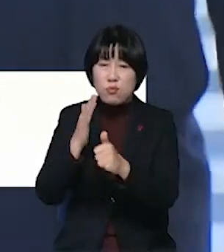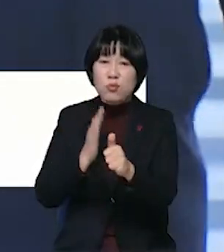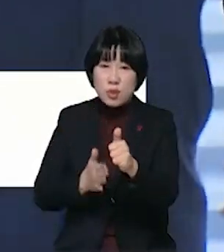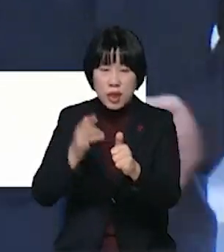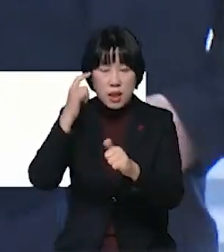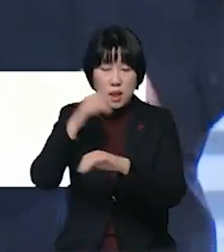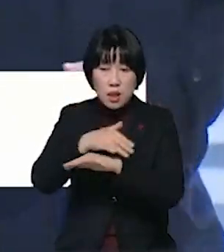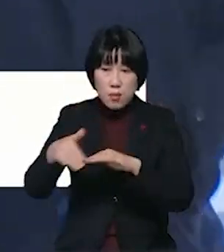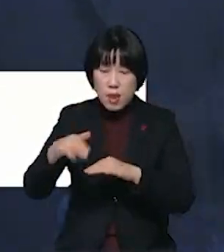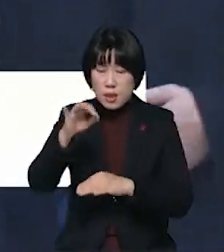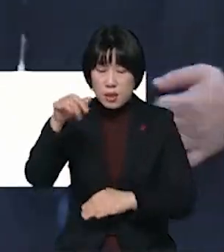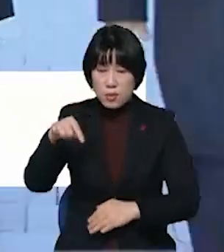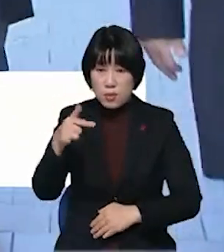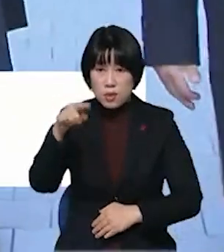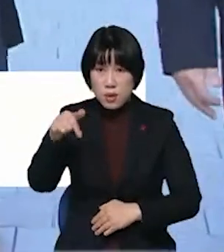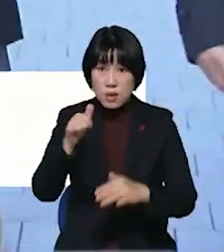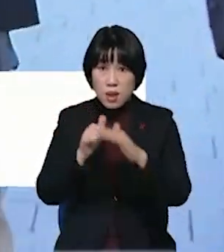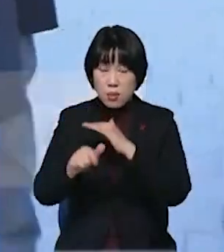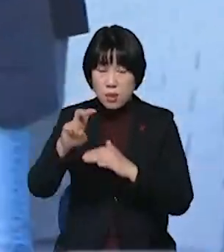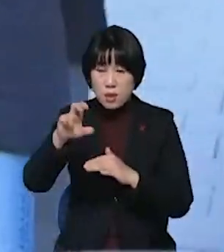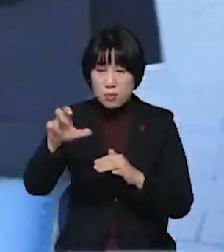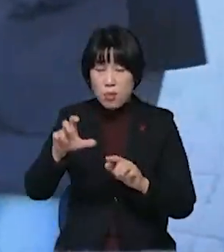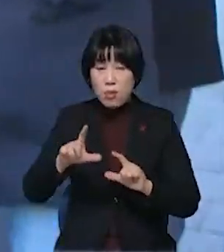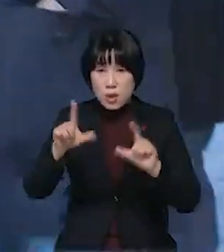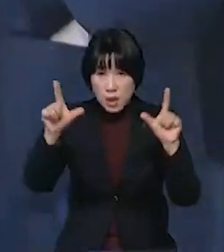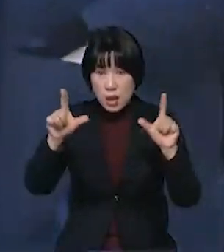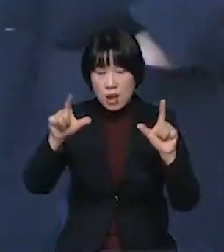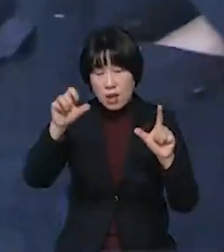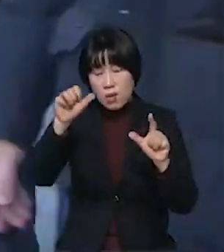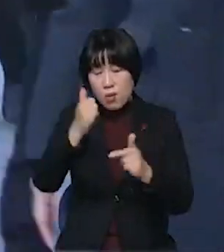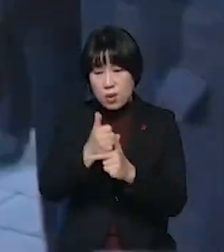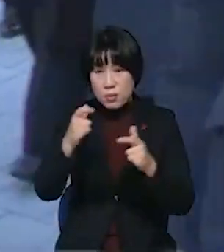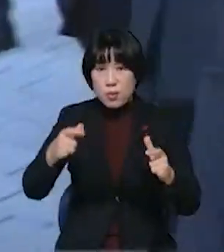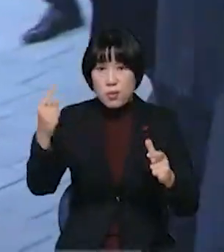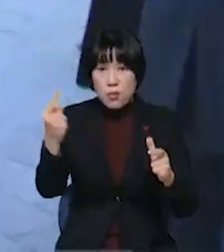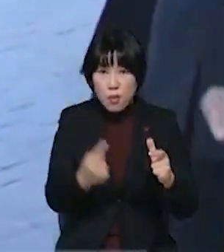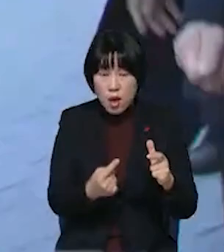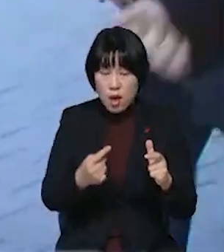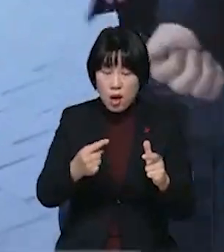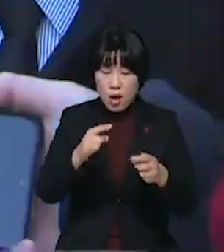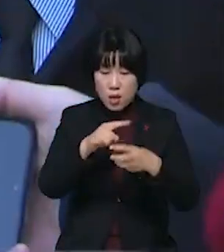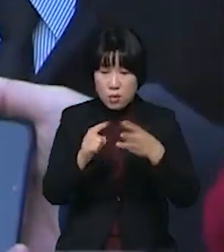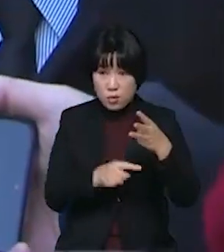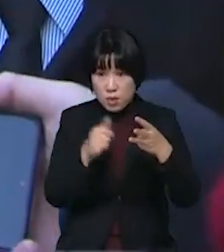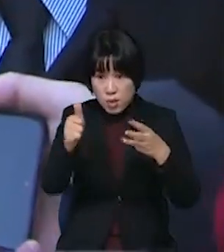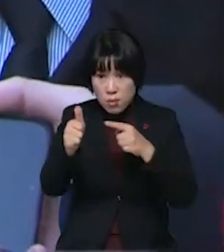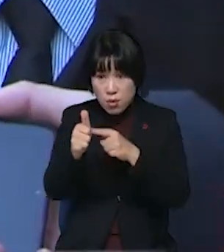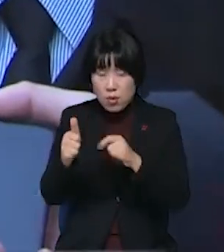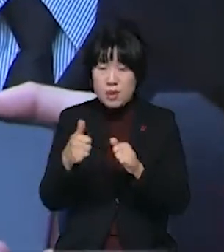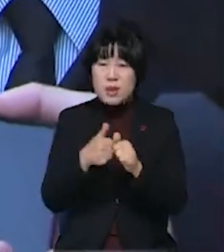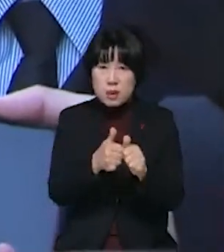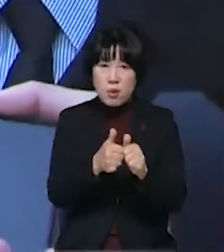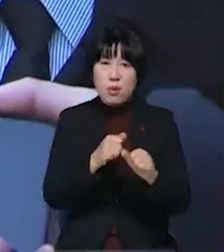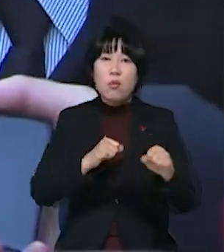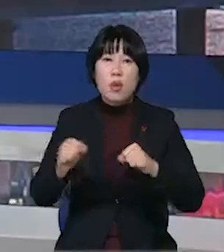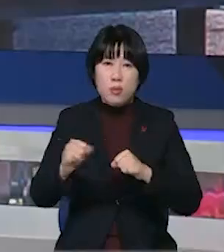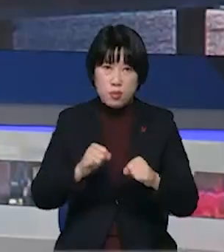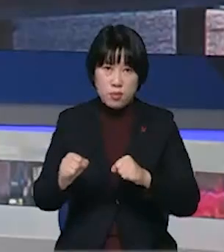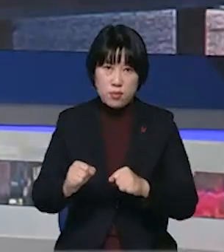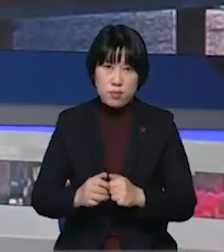이준석 대표도 오던 25일 1박 2일 일정으로 호남을 찾아 윤석열 후보 지원에 나섭니다